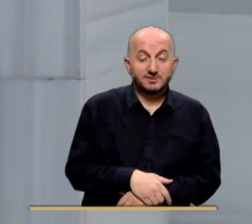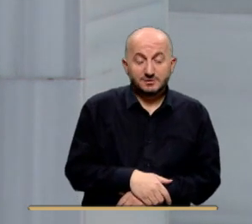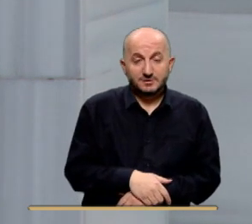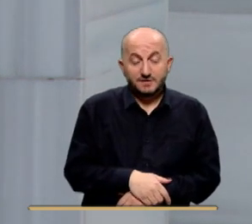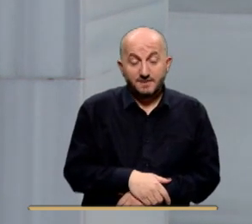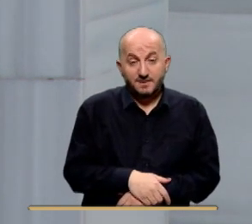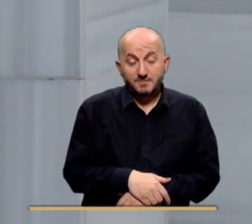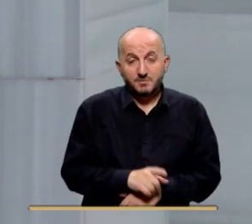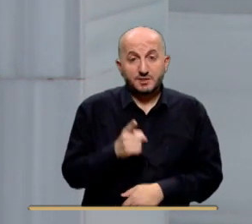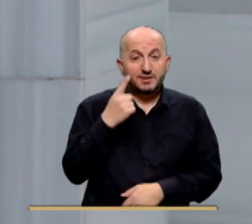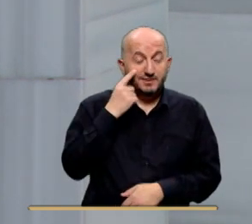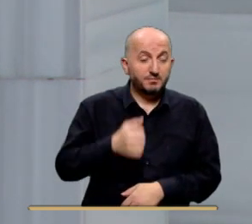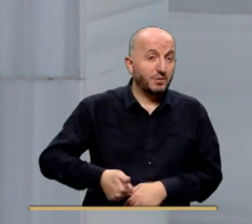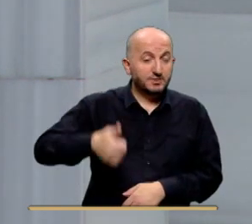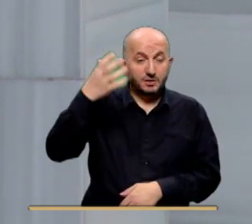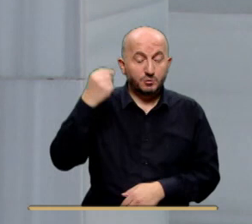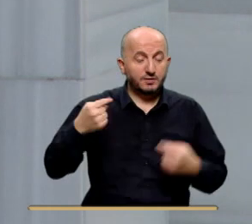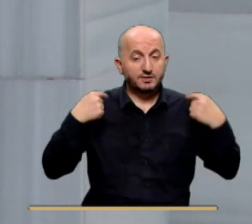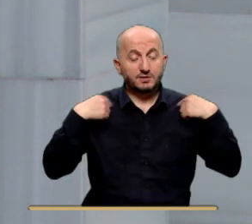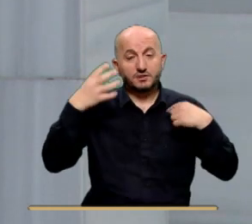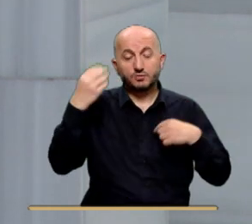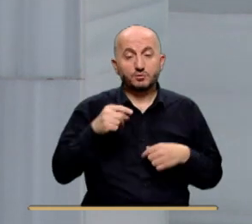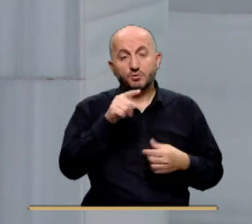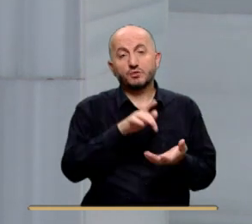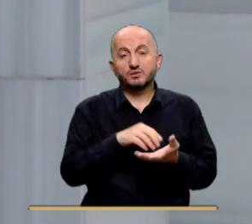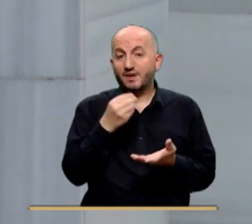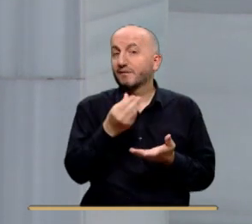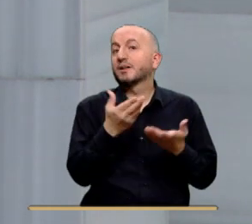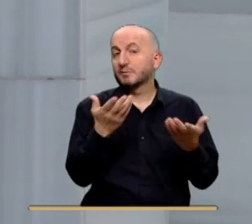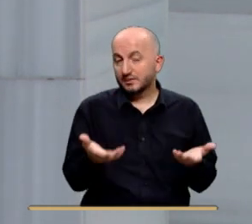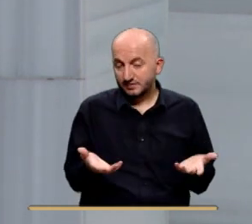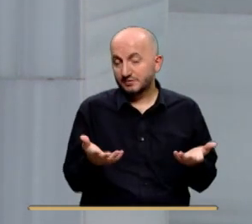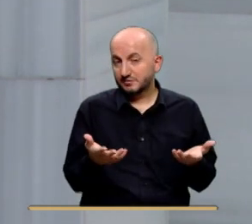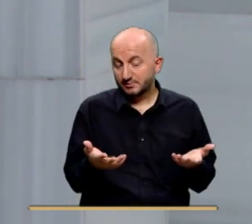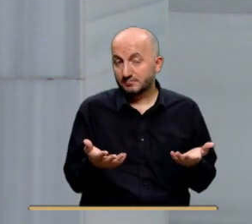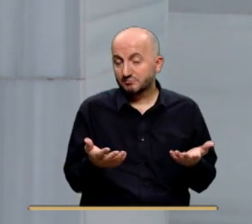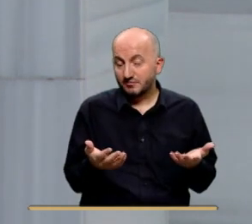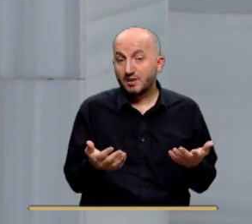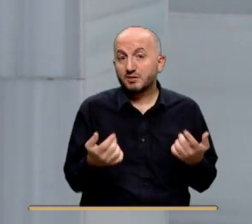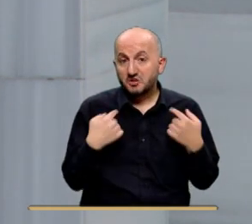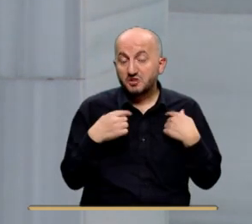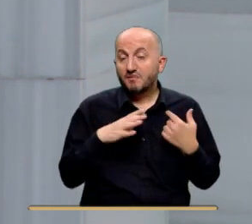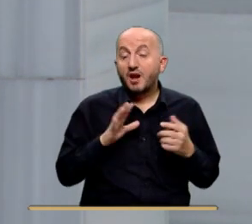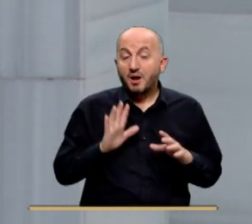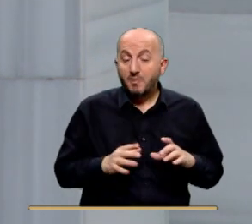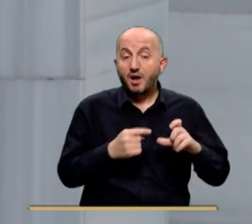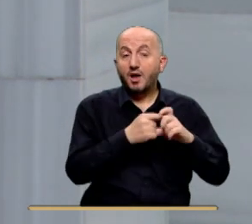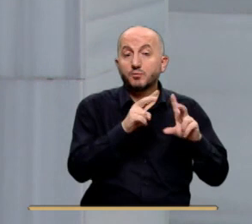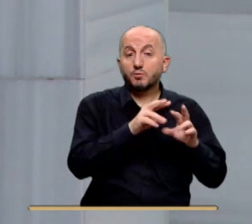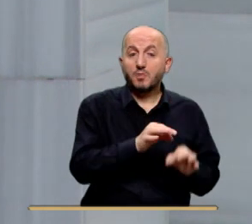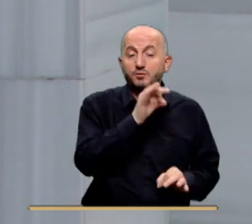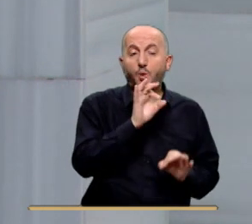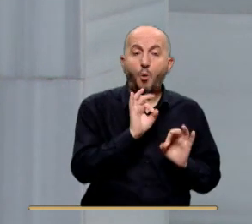Şimdi bir devlet başkanı olarak, yetkiniz olarak onu cezalandırabilirsiniz. Ama Ebu Mahzure'ye